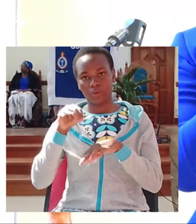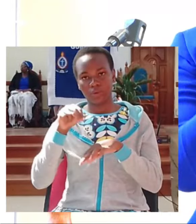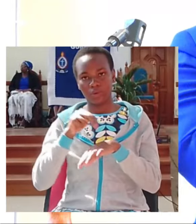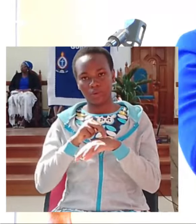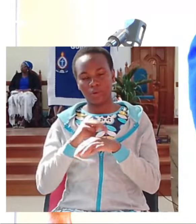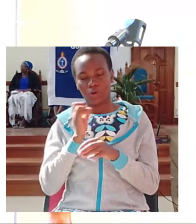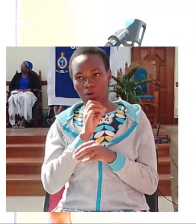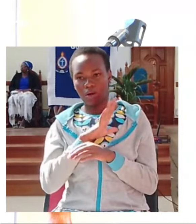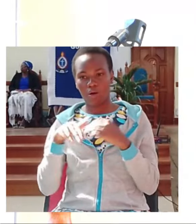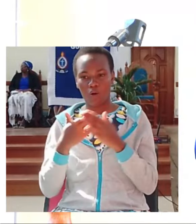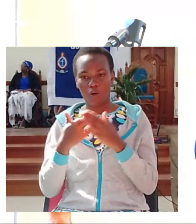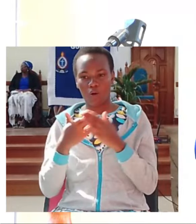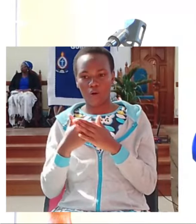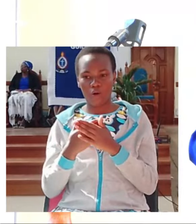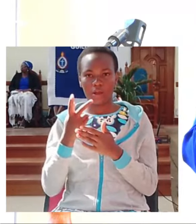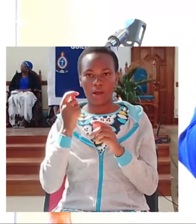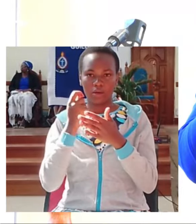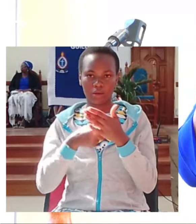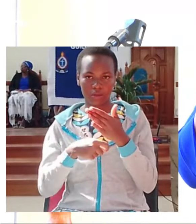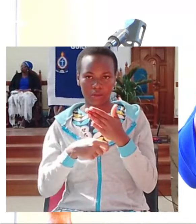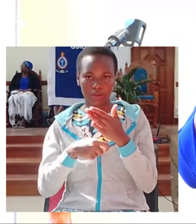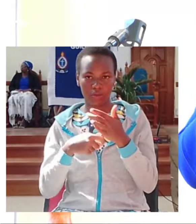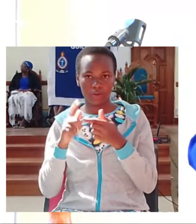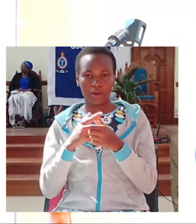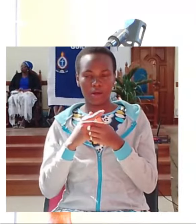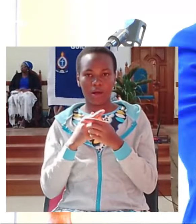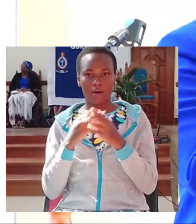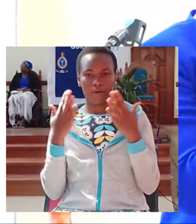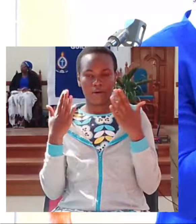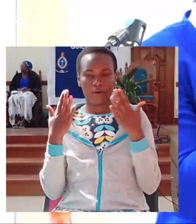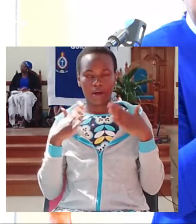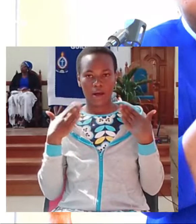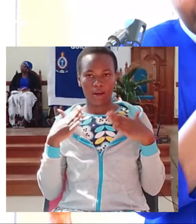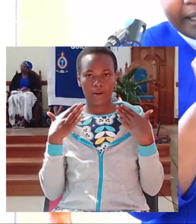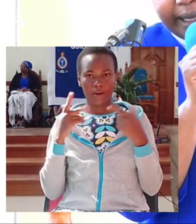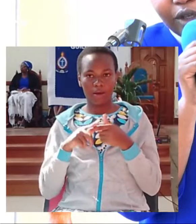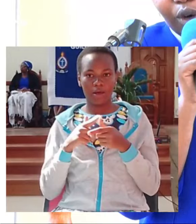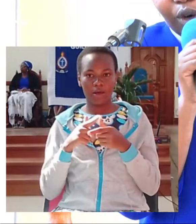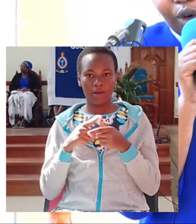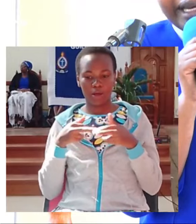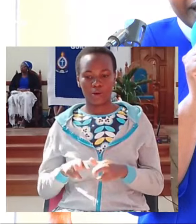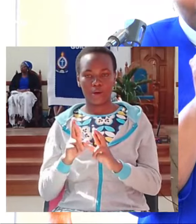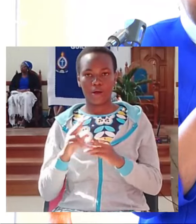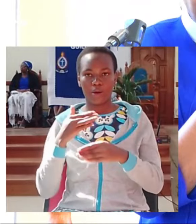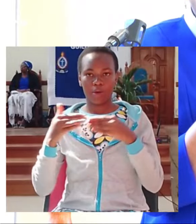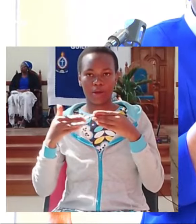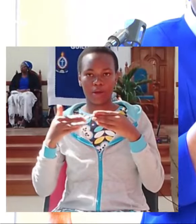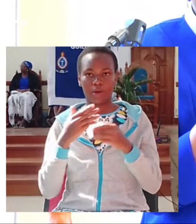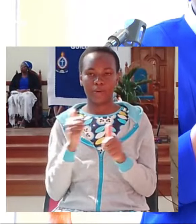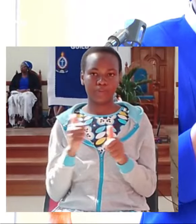complain. Oh, taxes. Na sisi ndio tunafurahia kwamba hii barabara imefika hapa inatengenezwa. Kwani imejengwa na